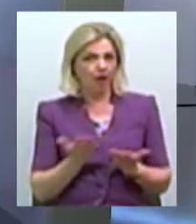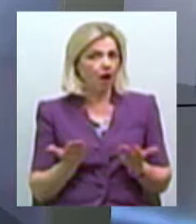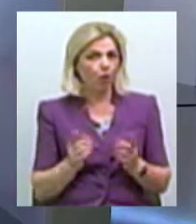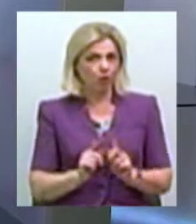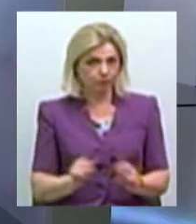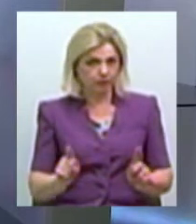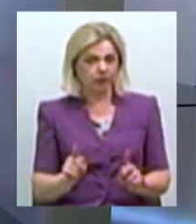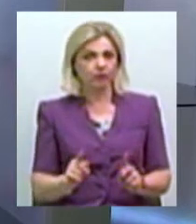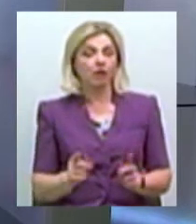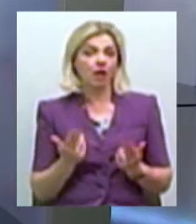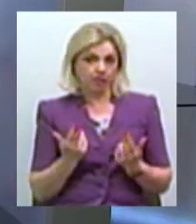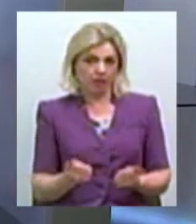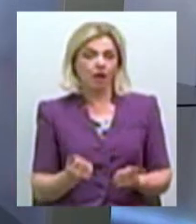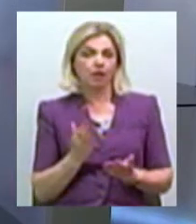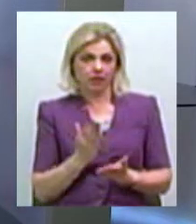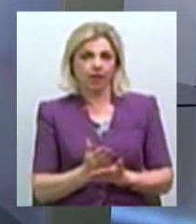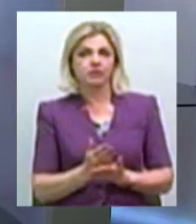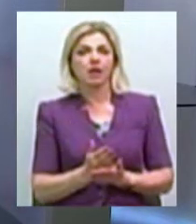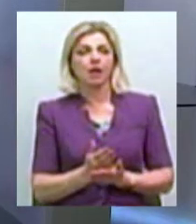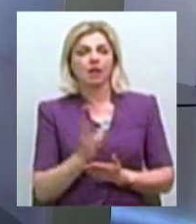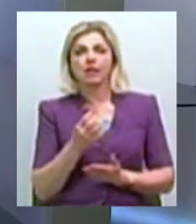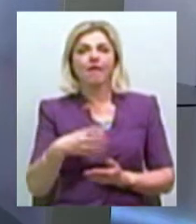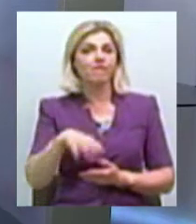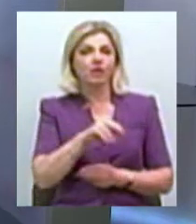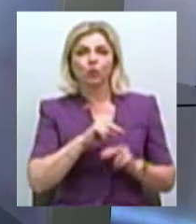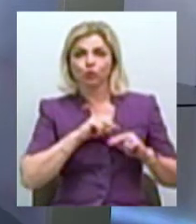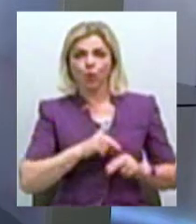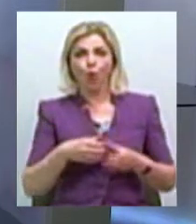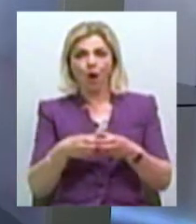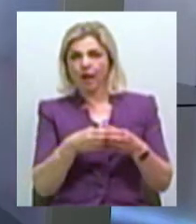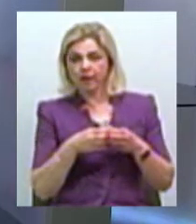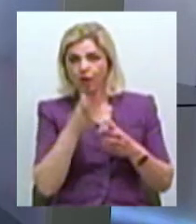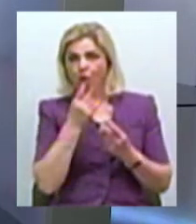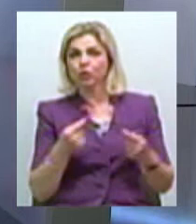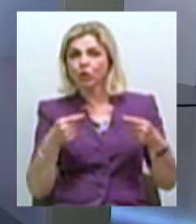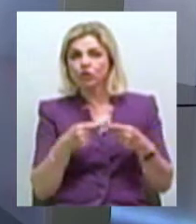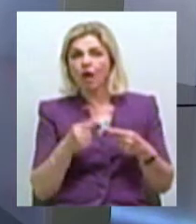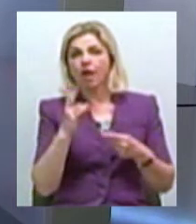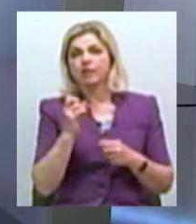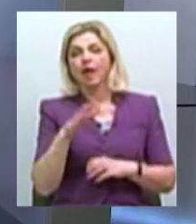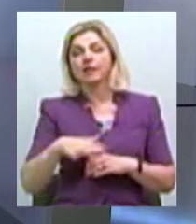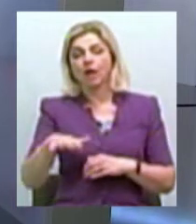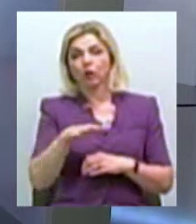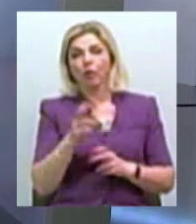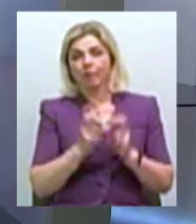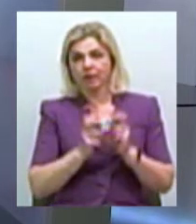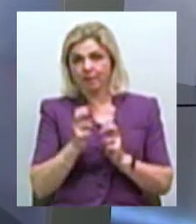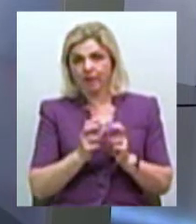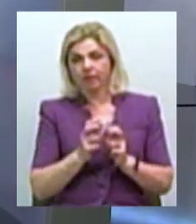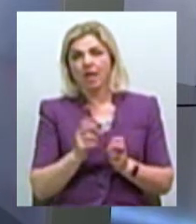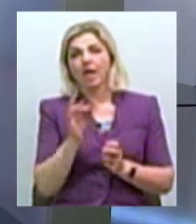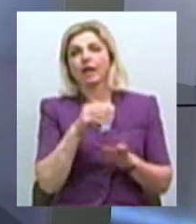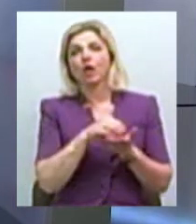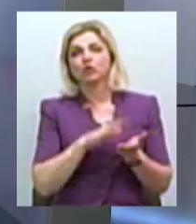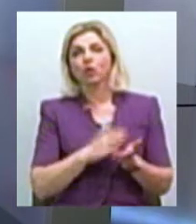Цьому спорі? В принципі, так. Да. Там було не весь трудовий колектив одночасно, там було на території підприємства, у нас зареєстровано